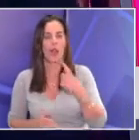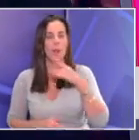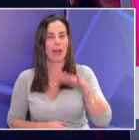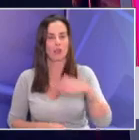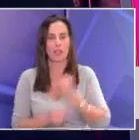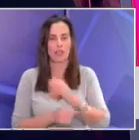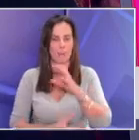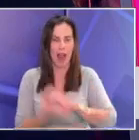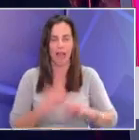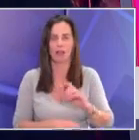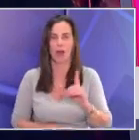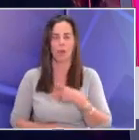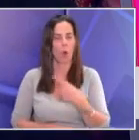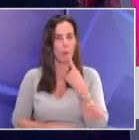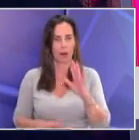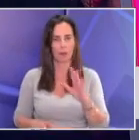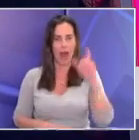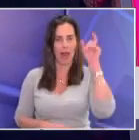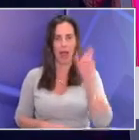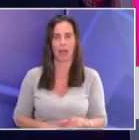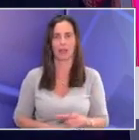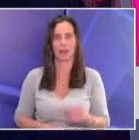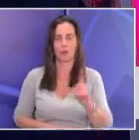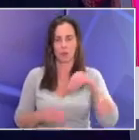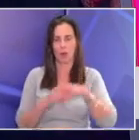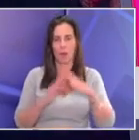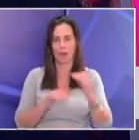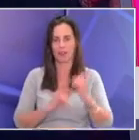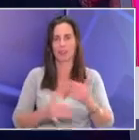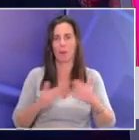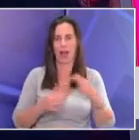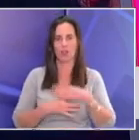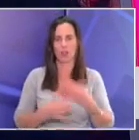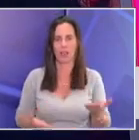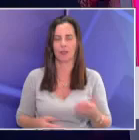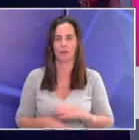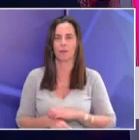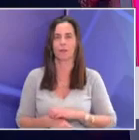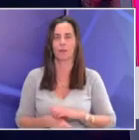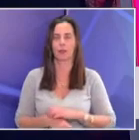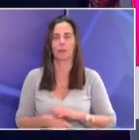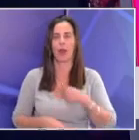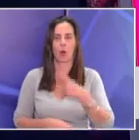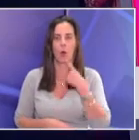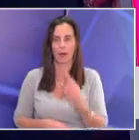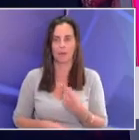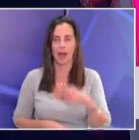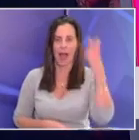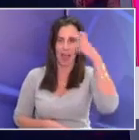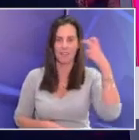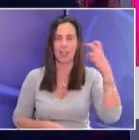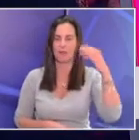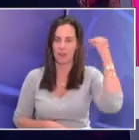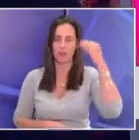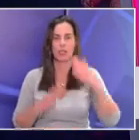על ילד שעשה ונדליזם, אבל אנחנו מדברים פה על אדם... לא, אמרת מישהו מתוך הבית, אז הבאת דוגמה מהמקום הפרטי שלי. לא, אני מדבר מתוך הבית, כי גם אם אנחנו מדברים על ערבים